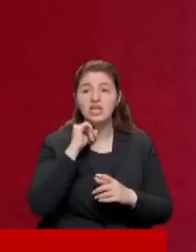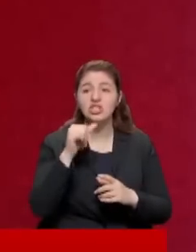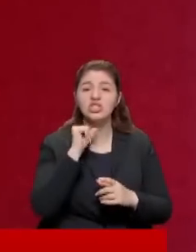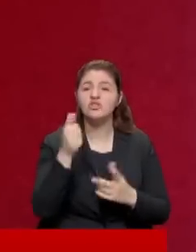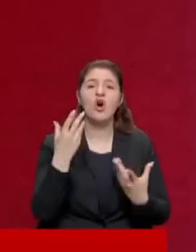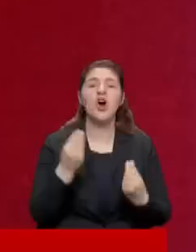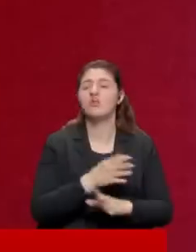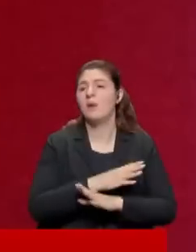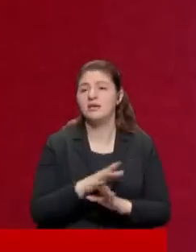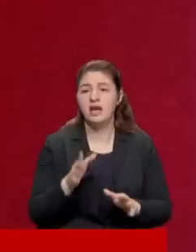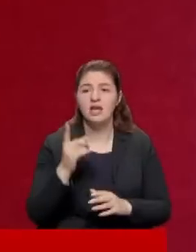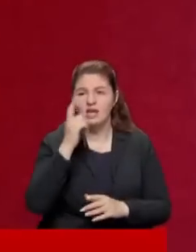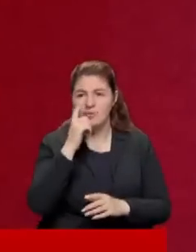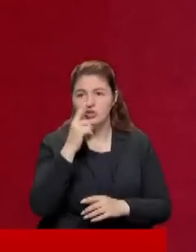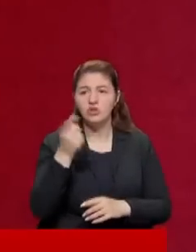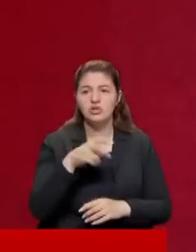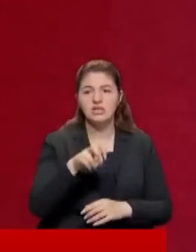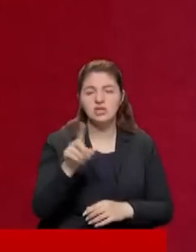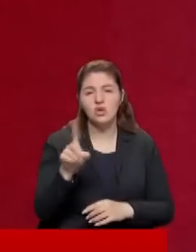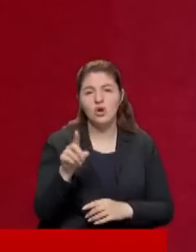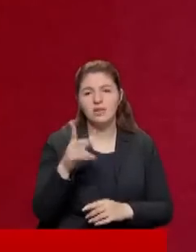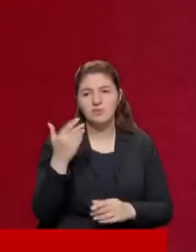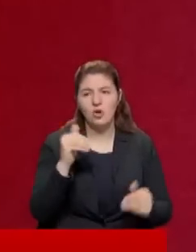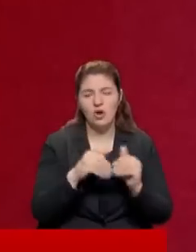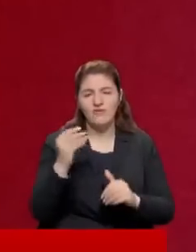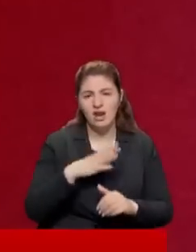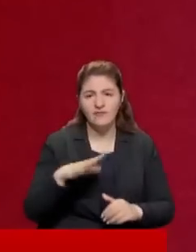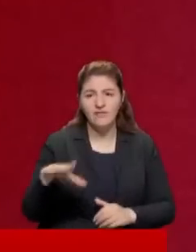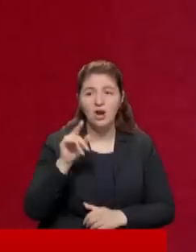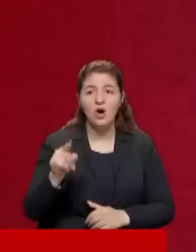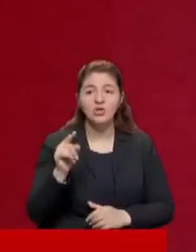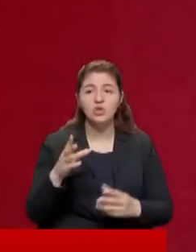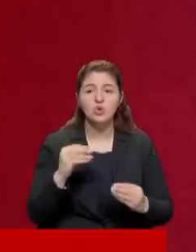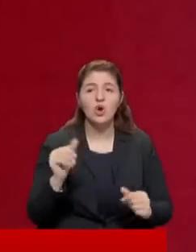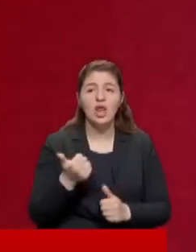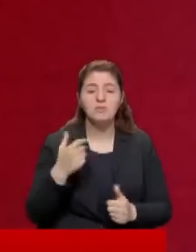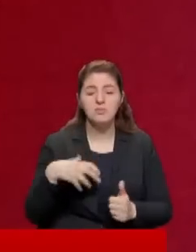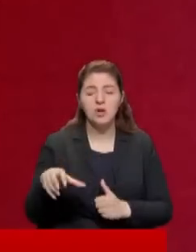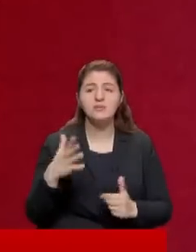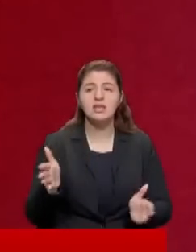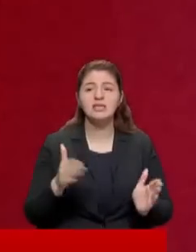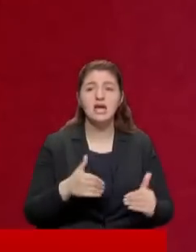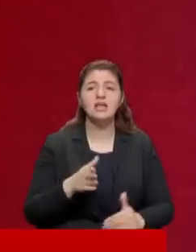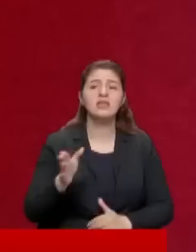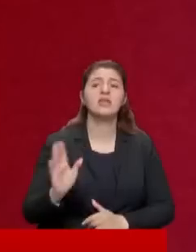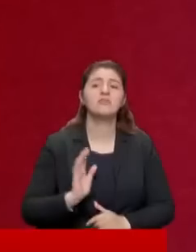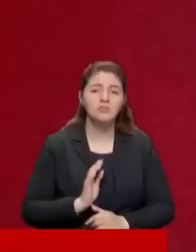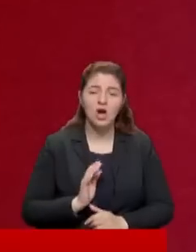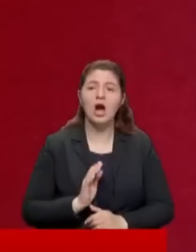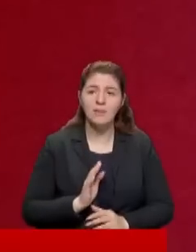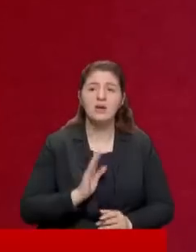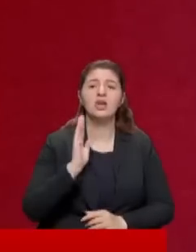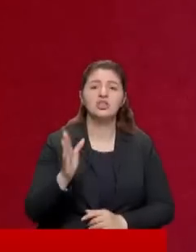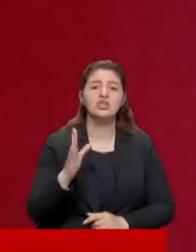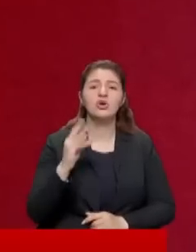hiç olmayan kabaca %8 ila 10 gibi bir seçmen var. Onların çok önemli bir kısmı zaten sandığa da gitmiyor. Ama